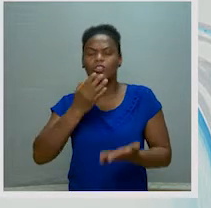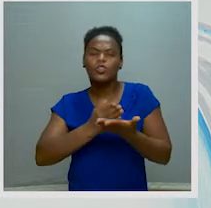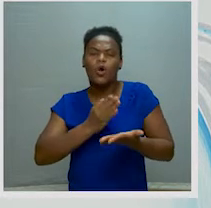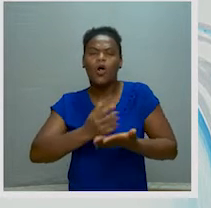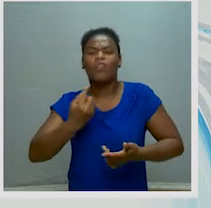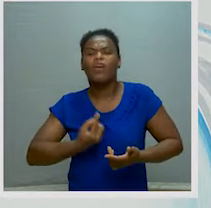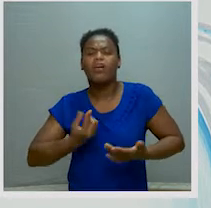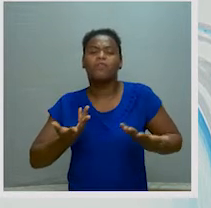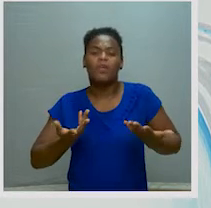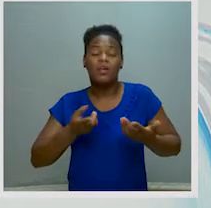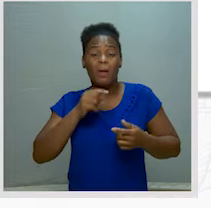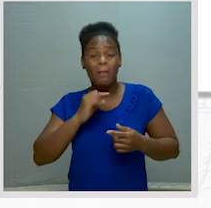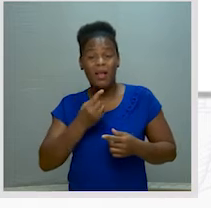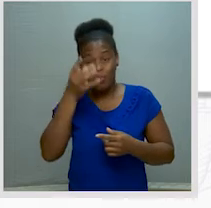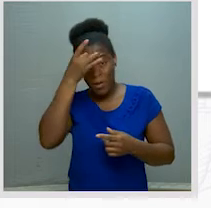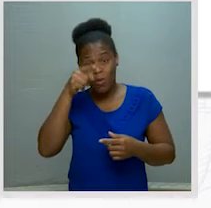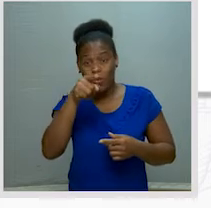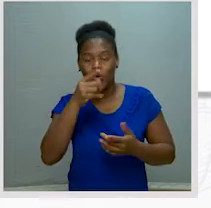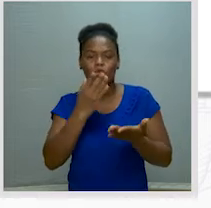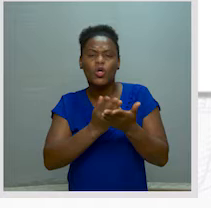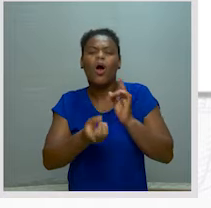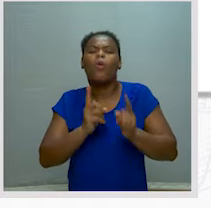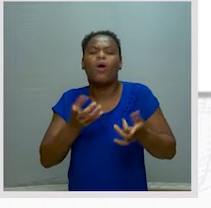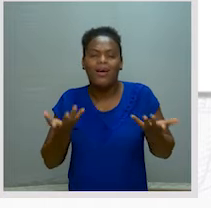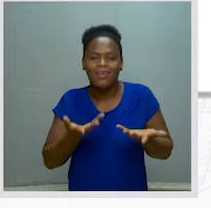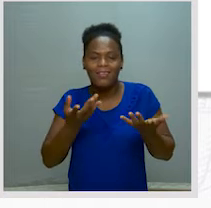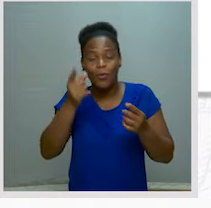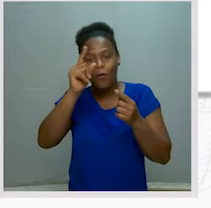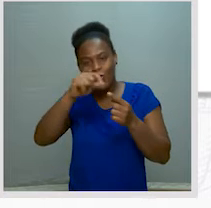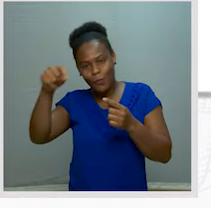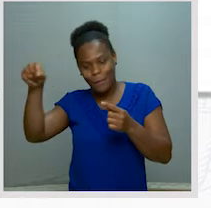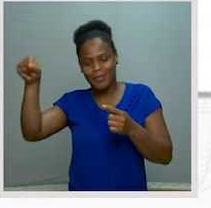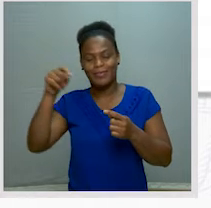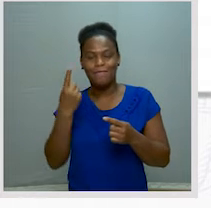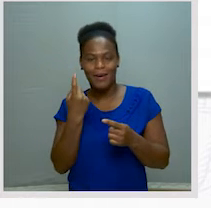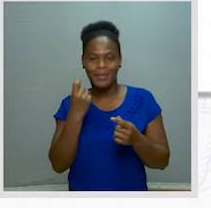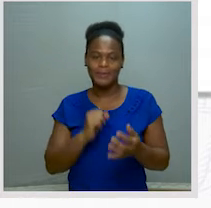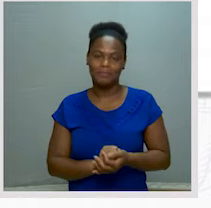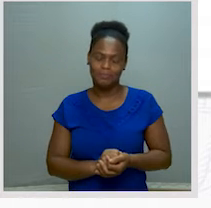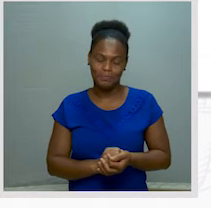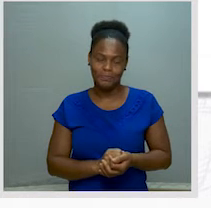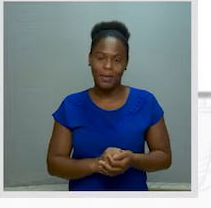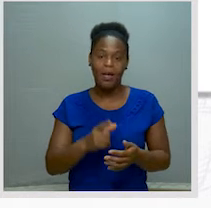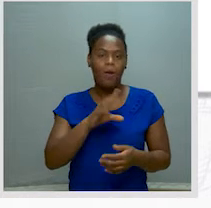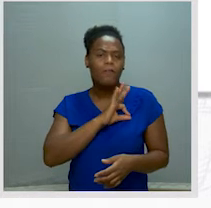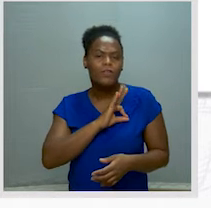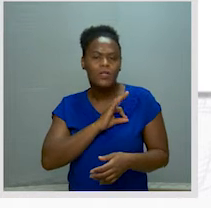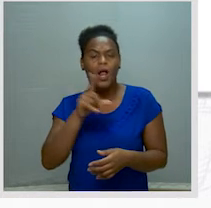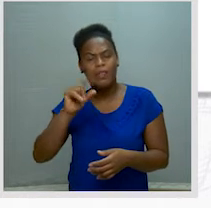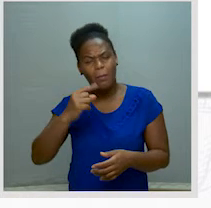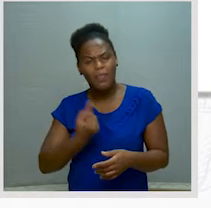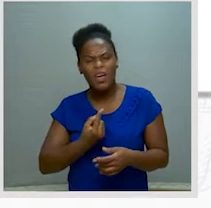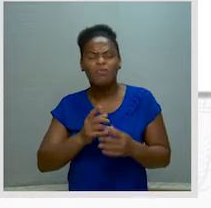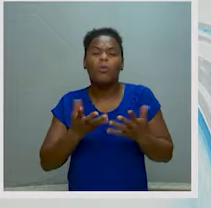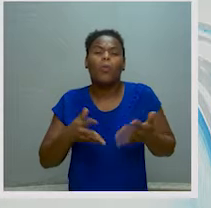quoi l'école? L'école doit être, vous complétez cette amorce. Un professeur